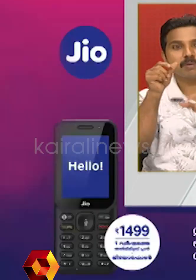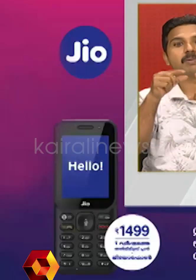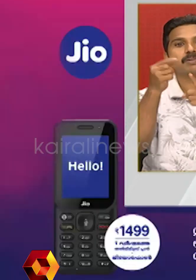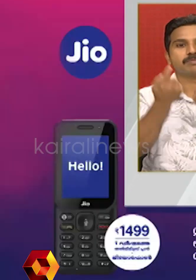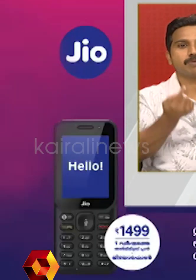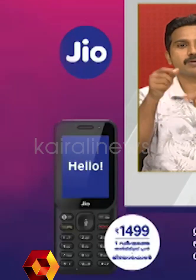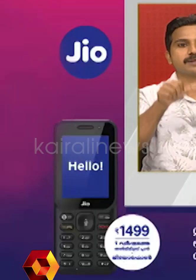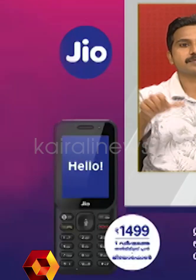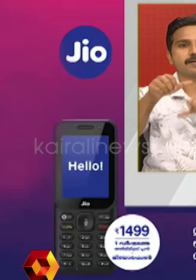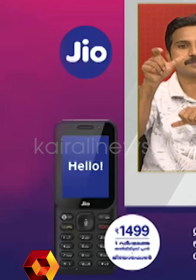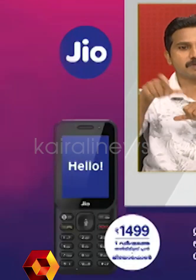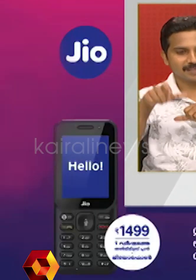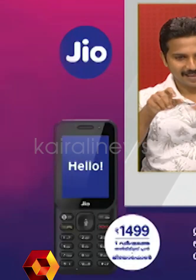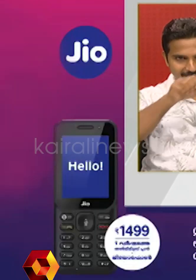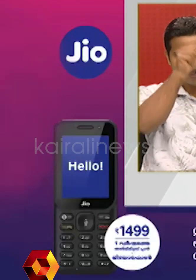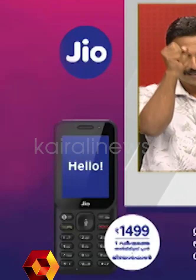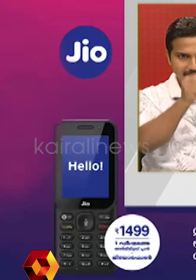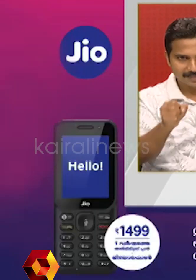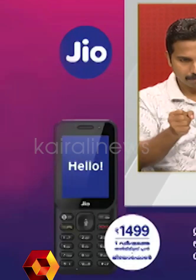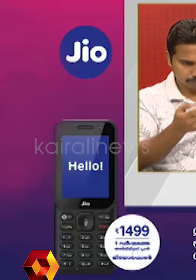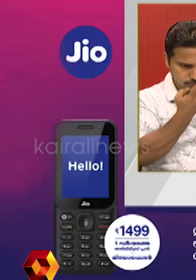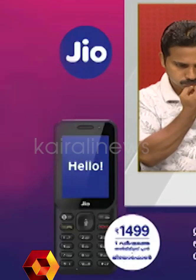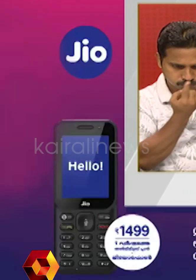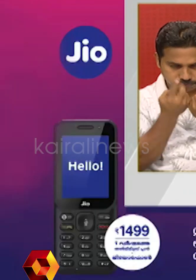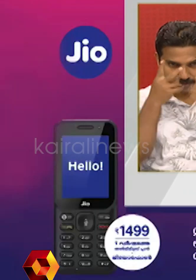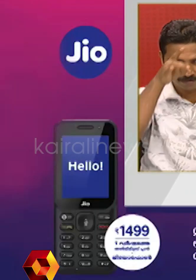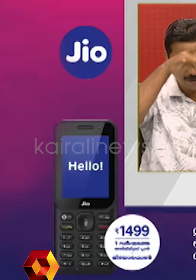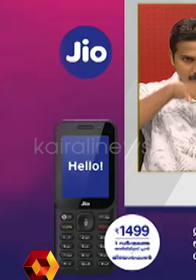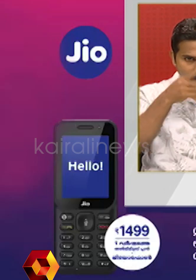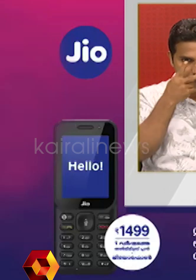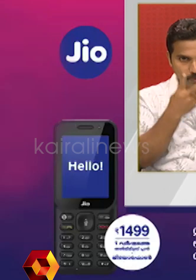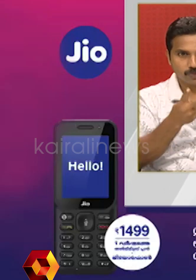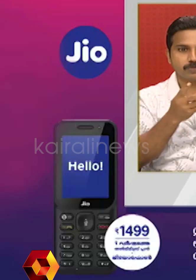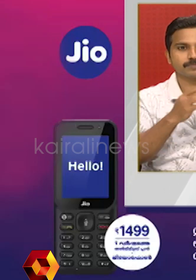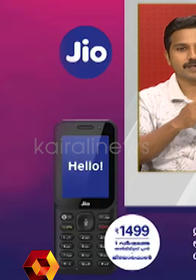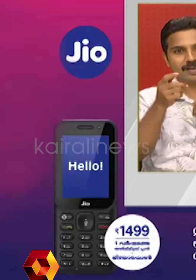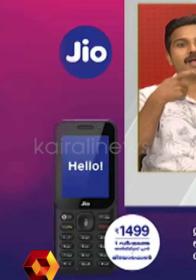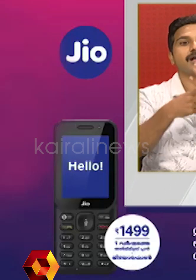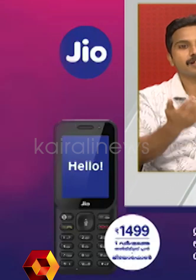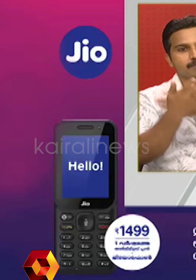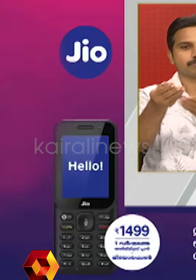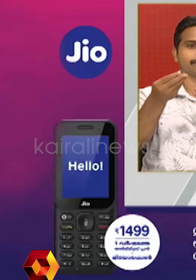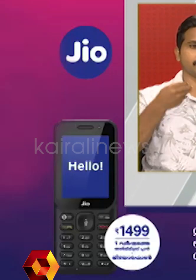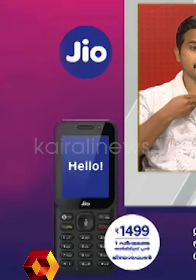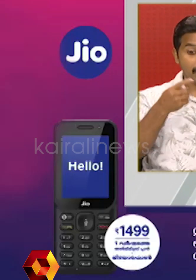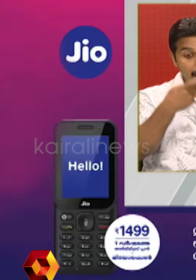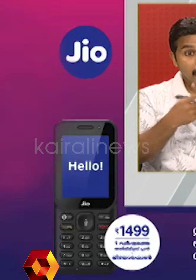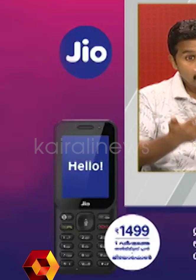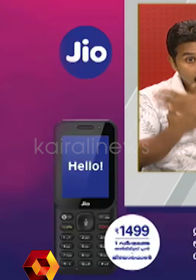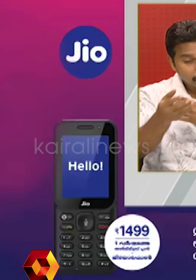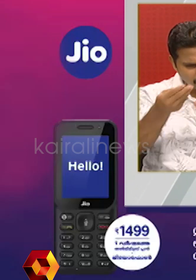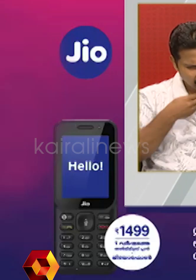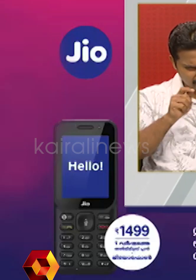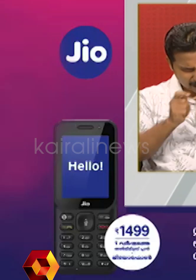വെച്ചിട്ട് ഈ സിലബസ് പഠിച്ചിട്ട് 5 ദിവസത്തിൽ അവരെ റിപ്പോർട്ട് തരാൻ, അവരെ റിപ്പോർട്ടിൽ വല്ല